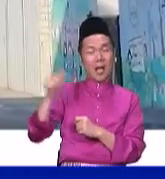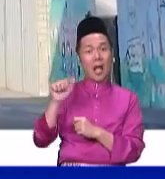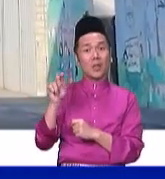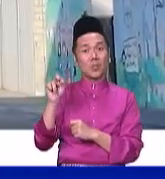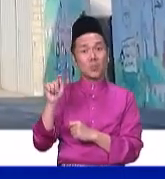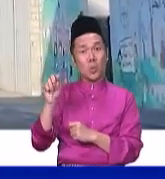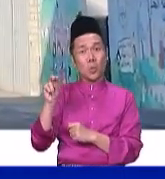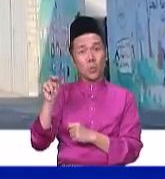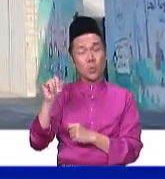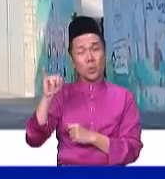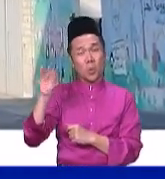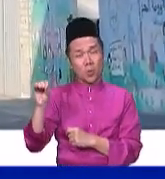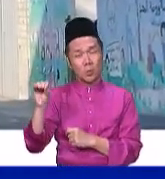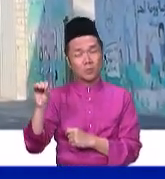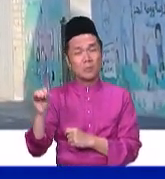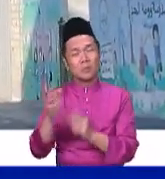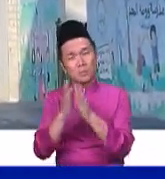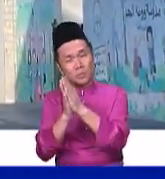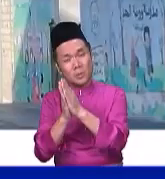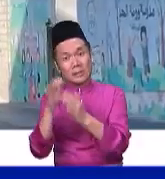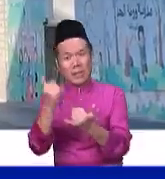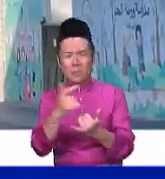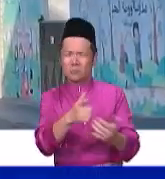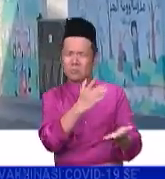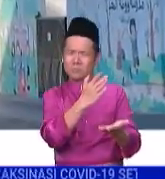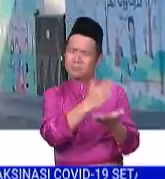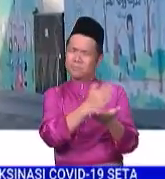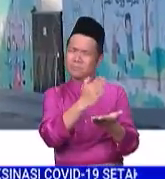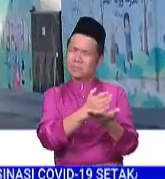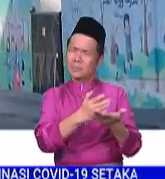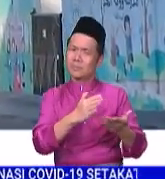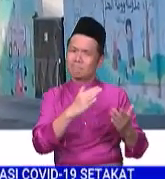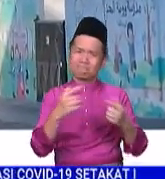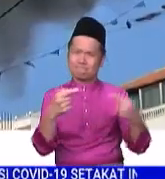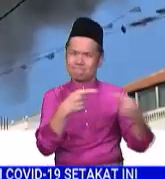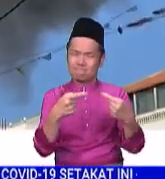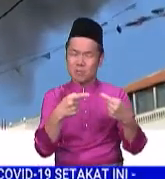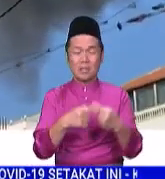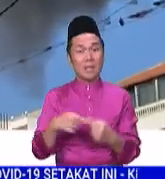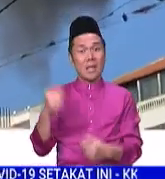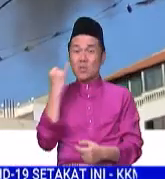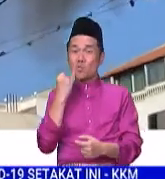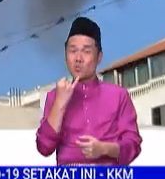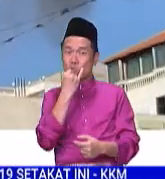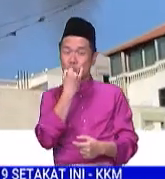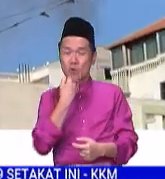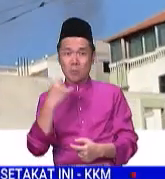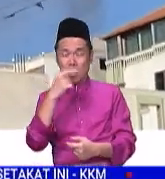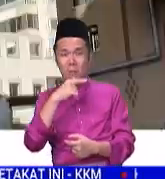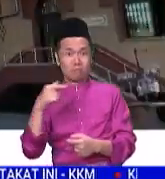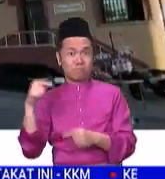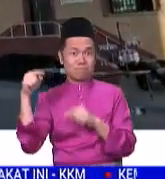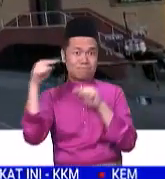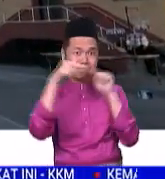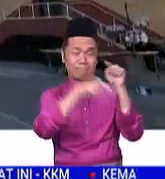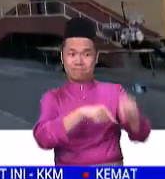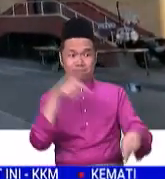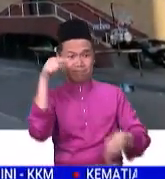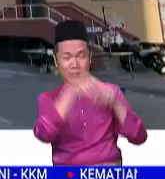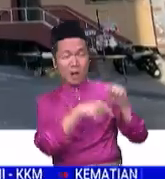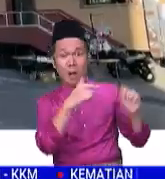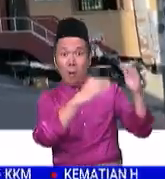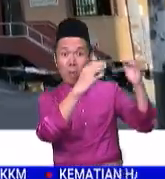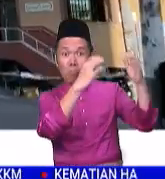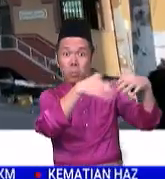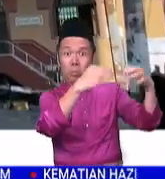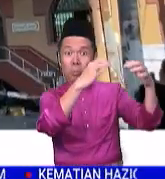Guterres turut menggesa agar ketegangan diredakan. Israel terus menyiasakan Gaza dengan bedilan sehingga menyebabkan kerosakan teruk